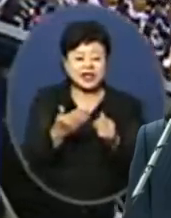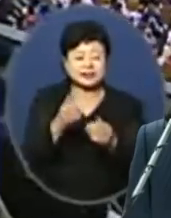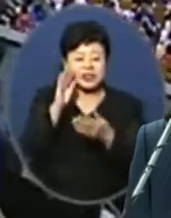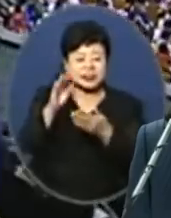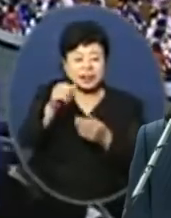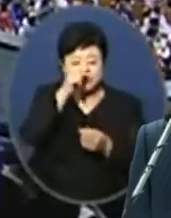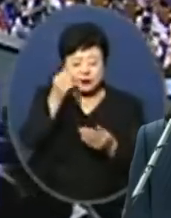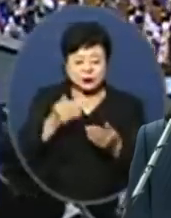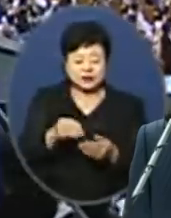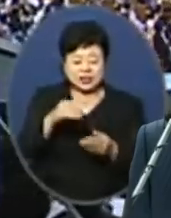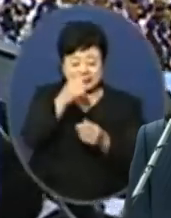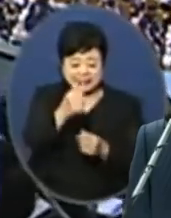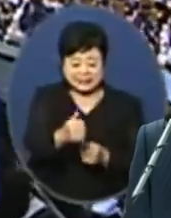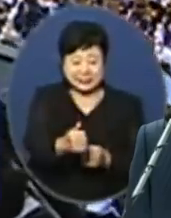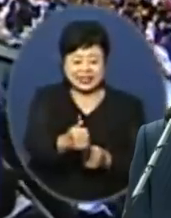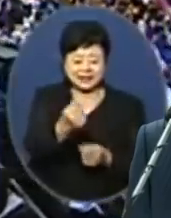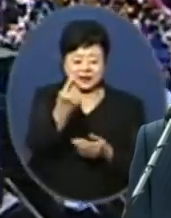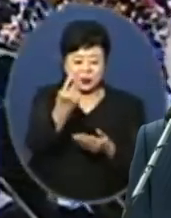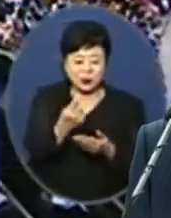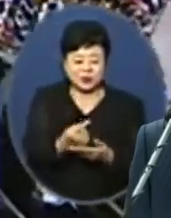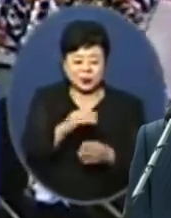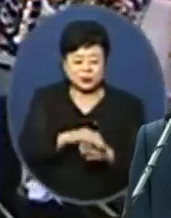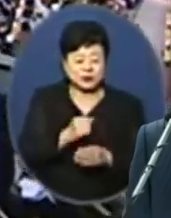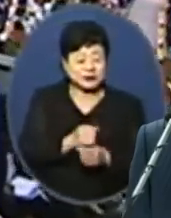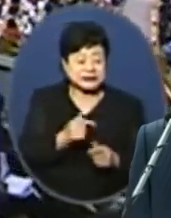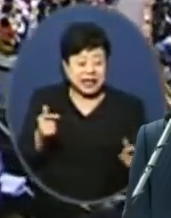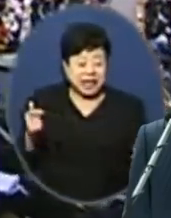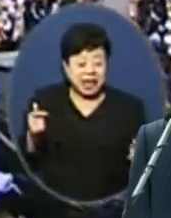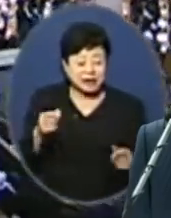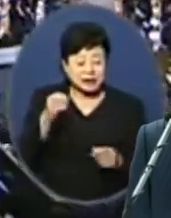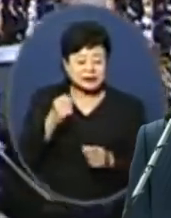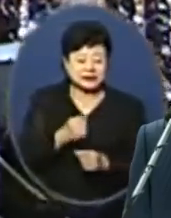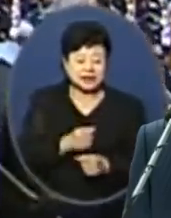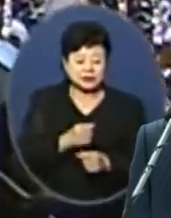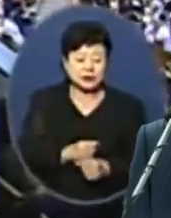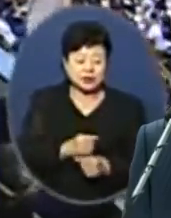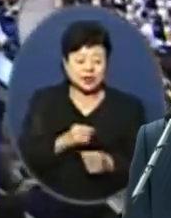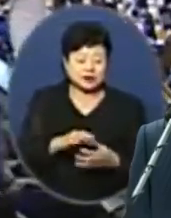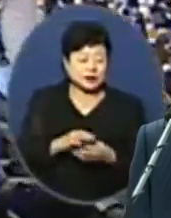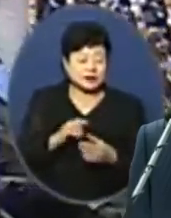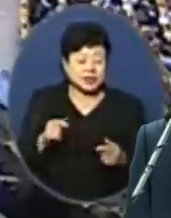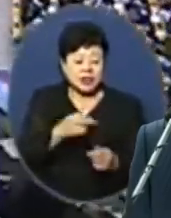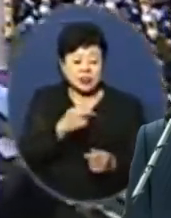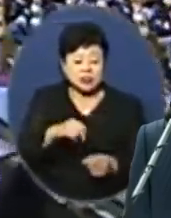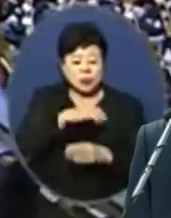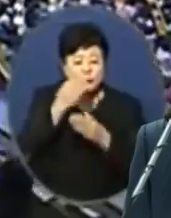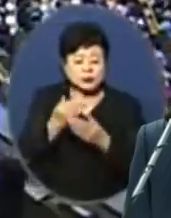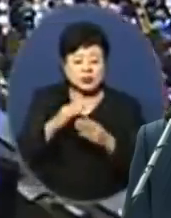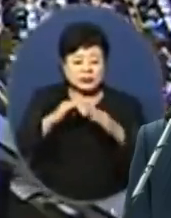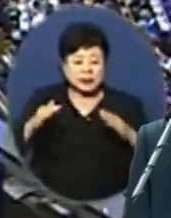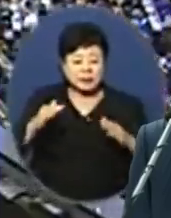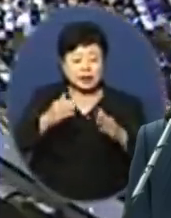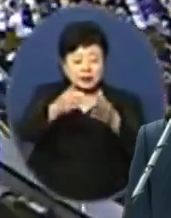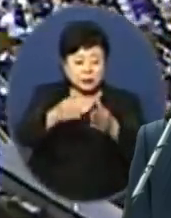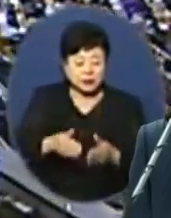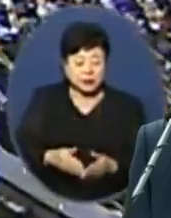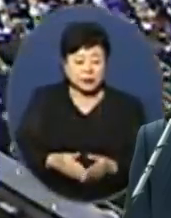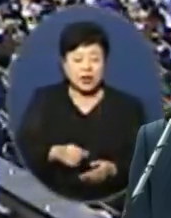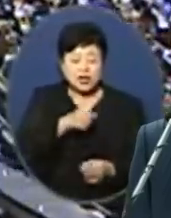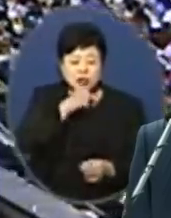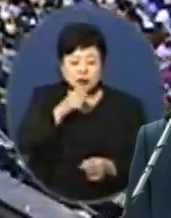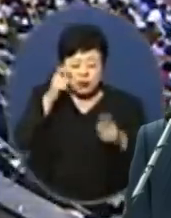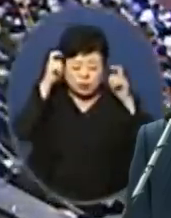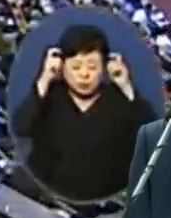일의 대제사장으로 오사 손으로 짓지 아니한 것 곧 이 창조에 속하지 아니한 더 크고 온전한 장막으로 말미암아